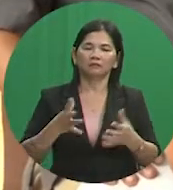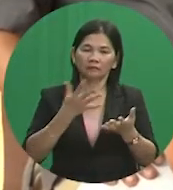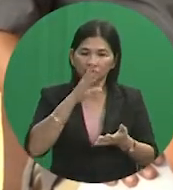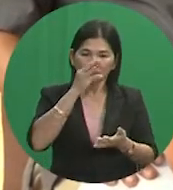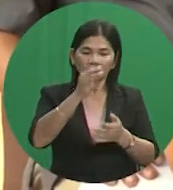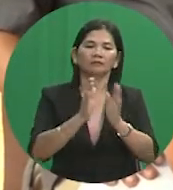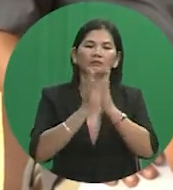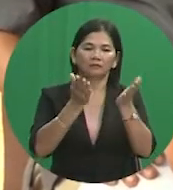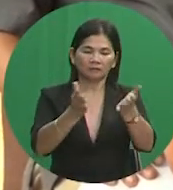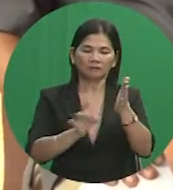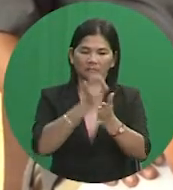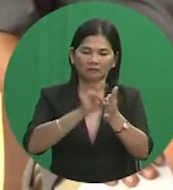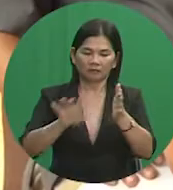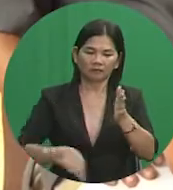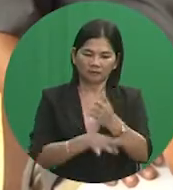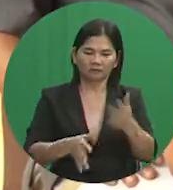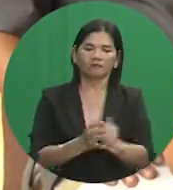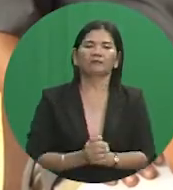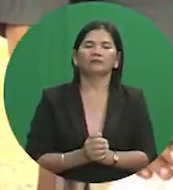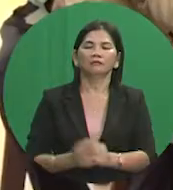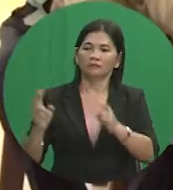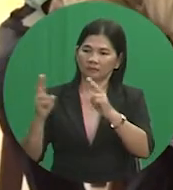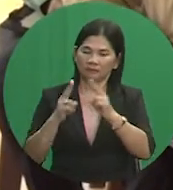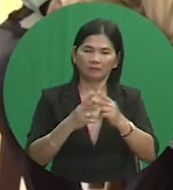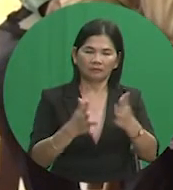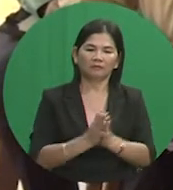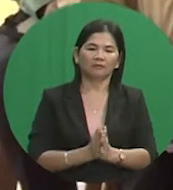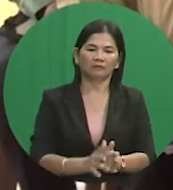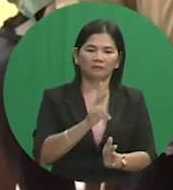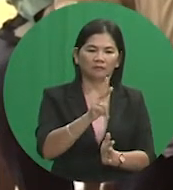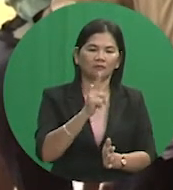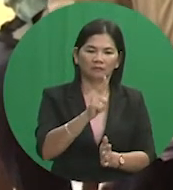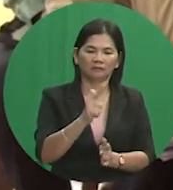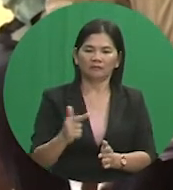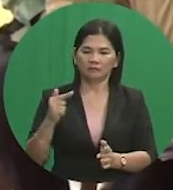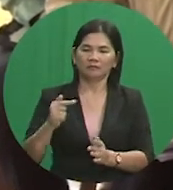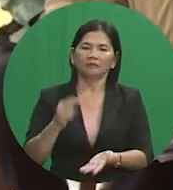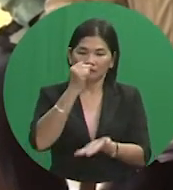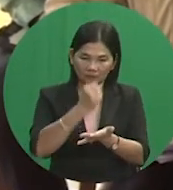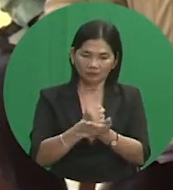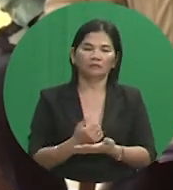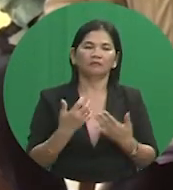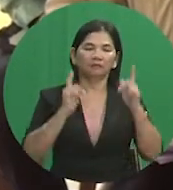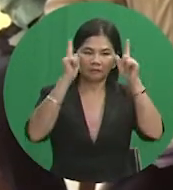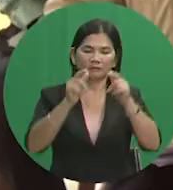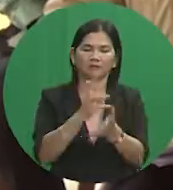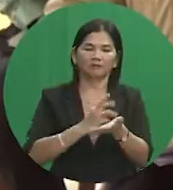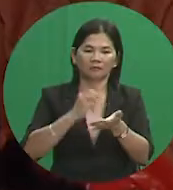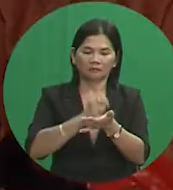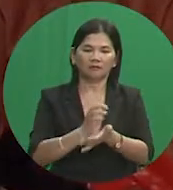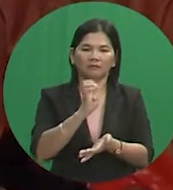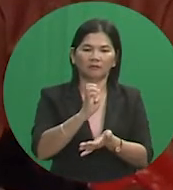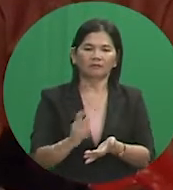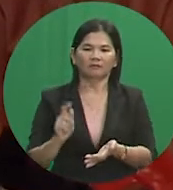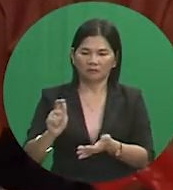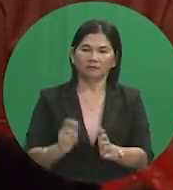างนังสำนมโประบอบประจีประวัตพมในมวยในมวยขนมคมเชียงตงสรกตรำเกาะค่าตะเกาหนึ่งแอดดำมาดัดสเพจาจันส